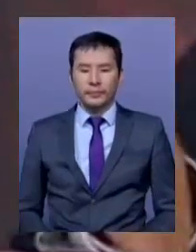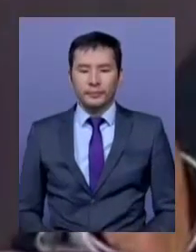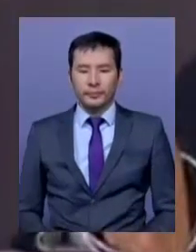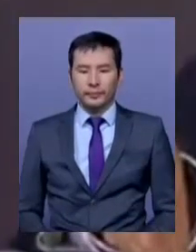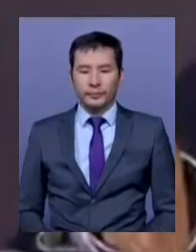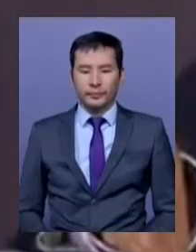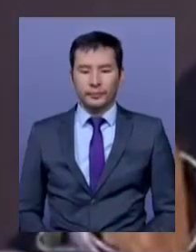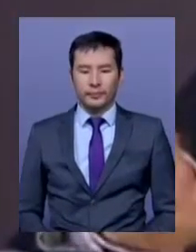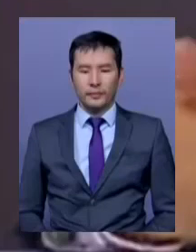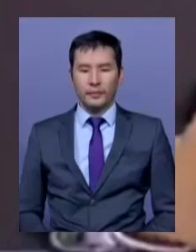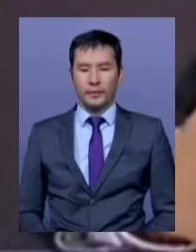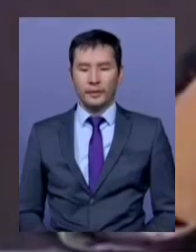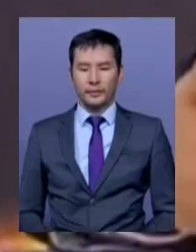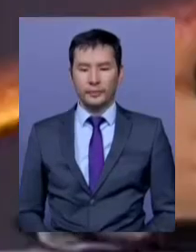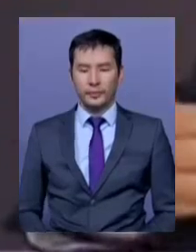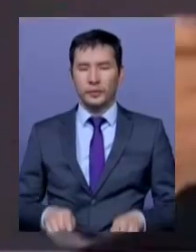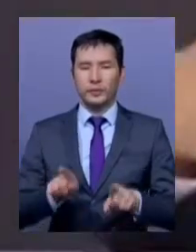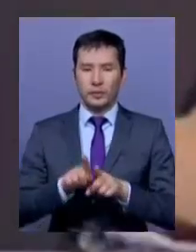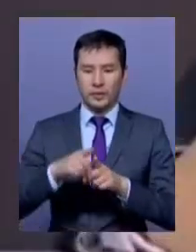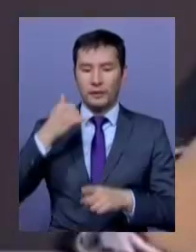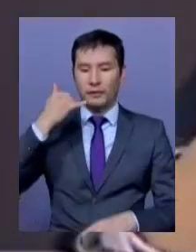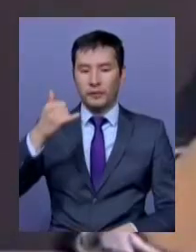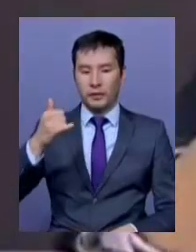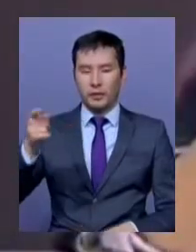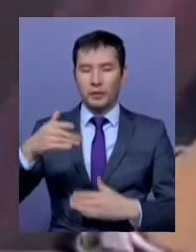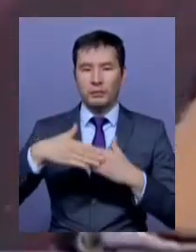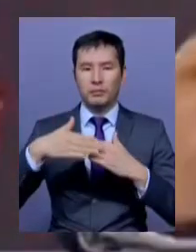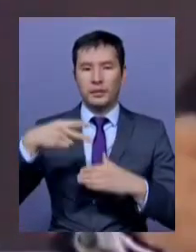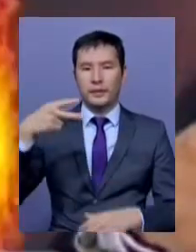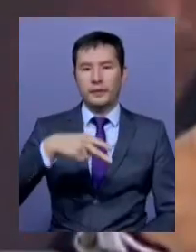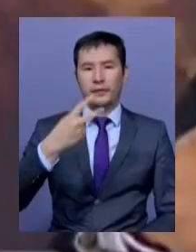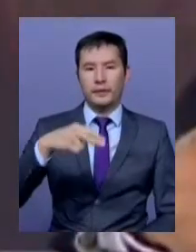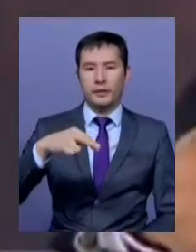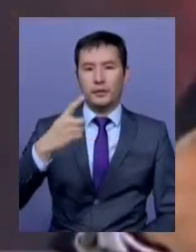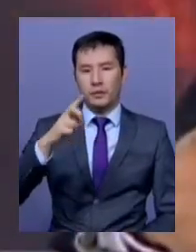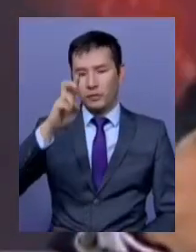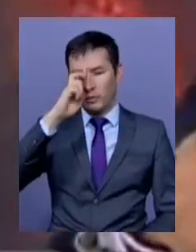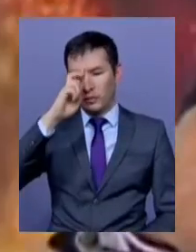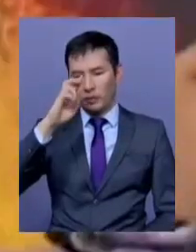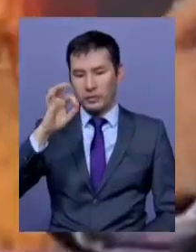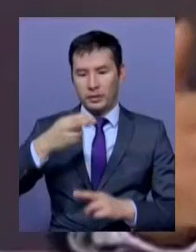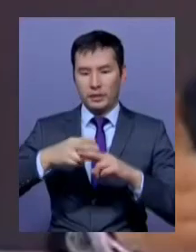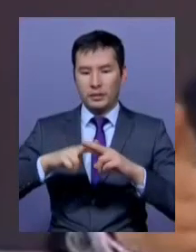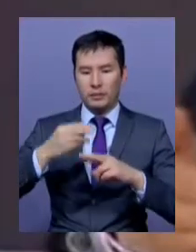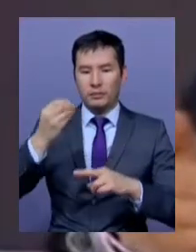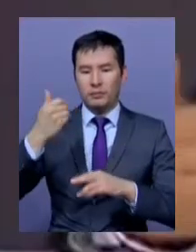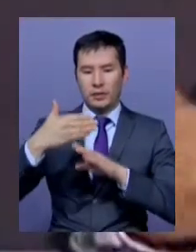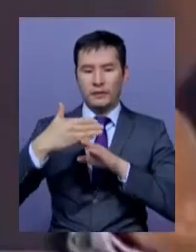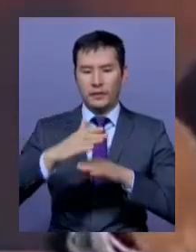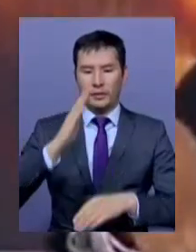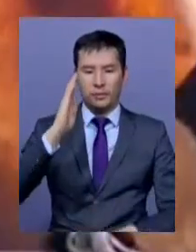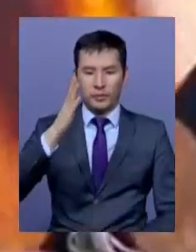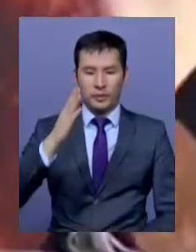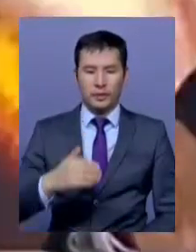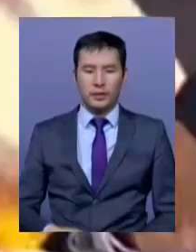санитарлық нормада көрсетілген. Яғни сіз қазір далада қызмет көрсету мүмкін емес, уже суық айлар келіп жатыр. Яғни мейрамхананың ішінде